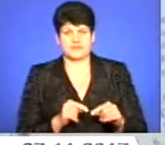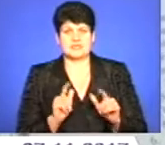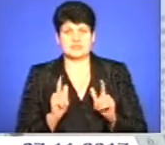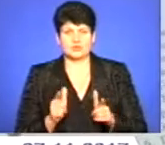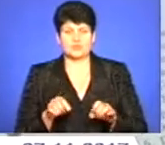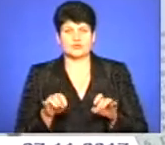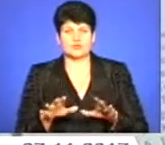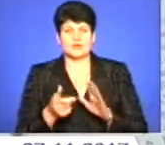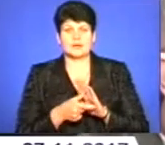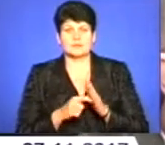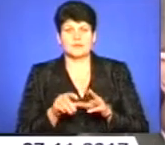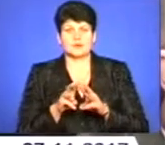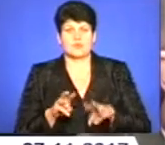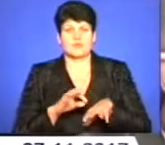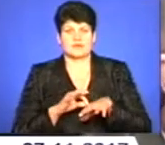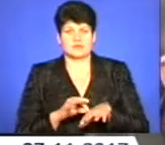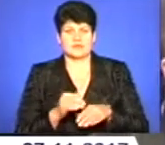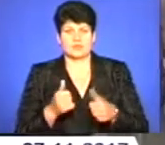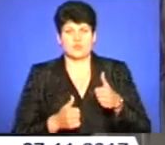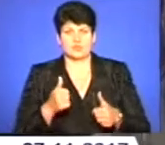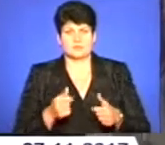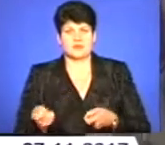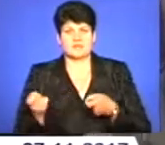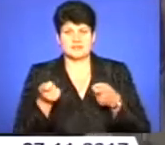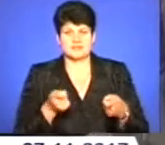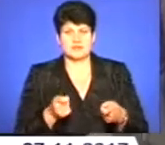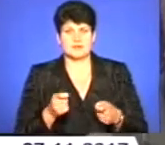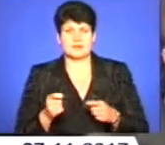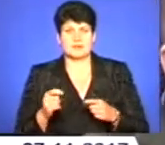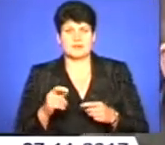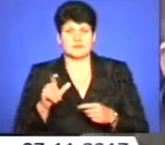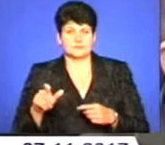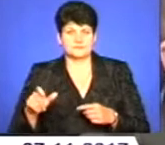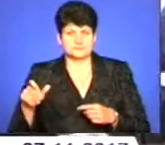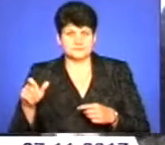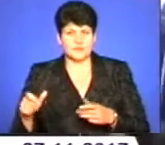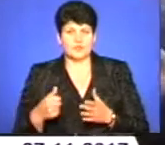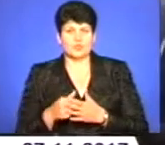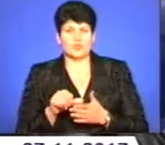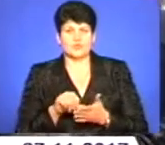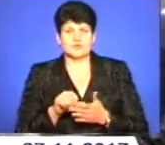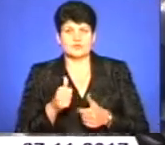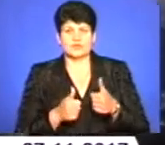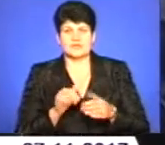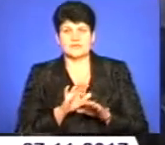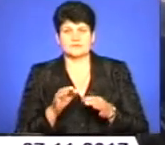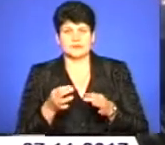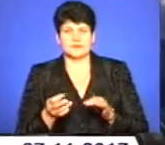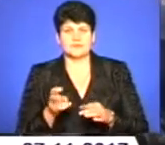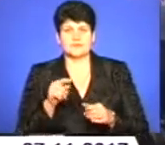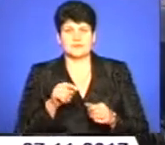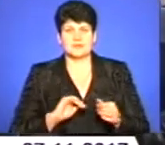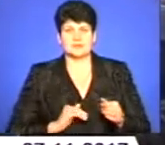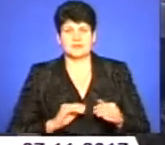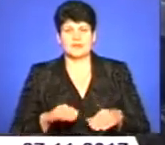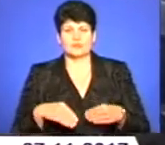затвердження порядку проведення конкурсу з перевезення пасажирів на автобусному маршруті загального користування, до участі в конкурсі не допускаються ті підприємці,